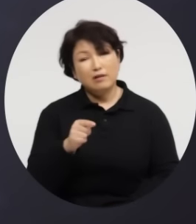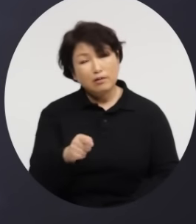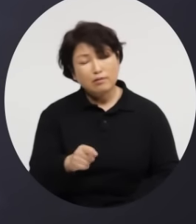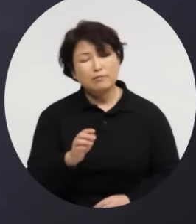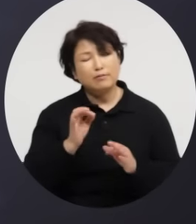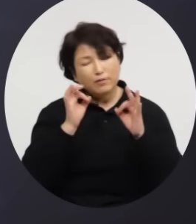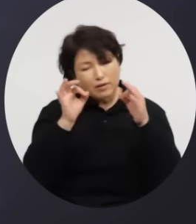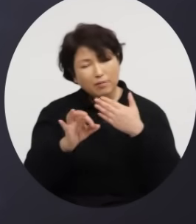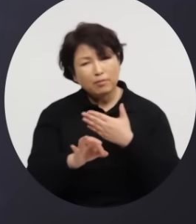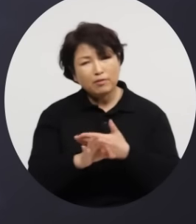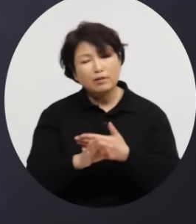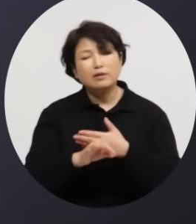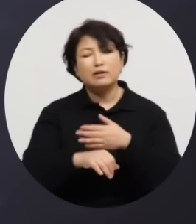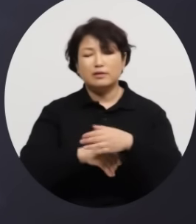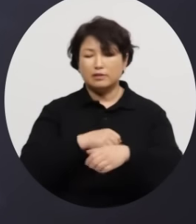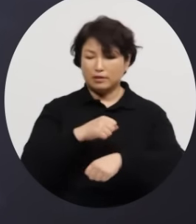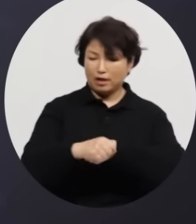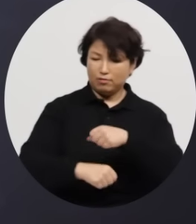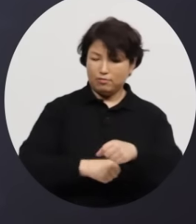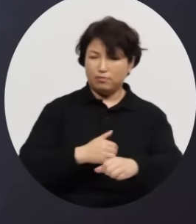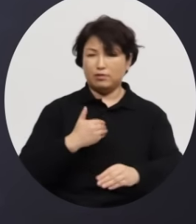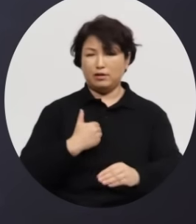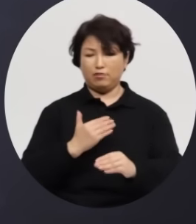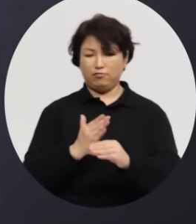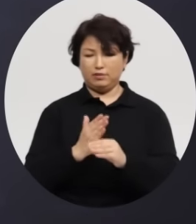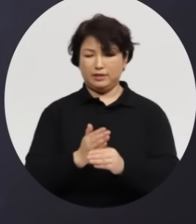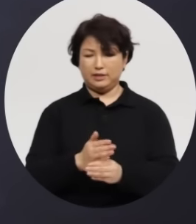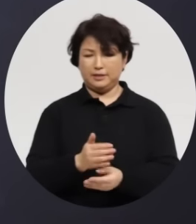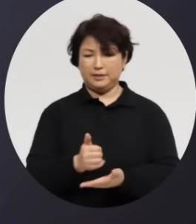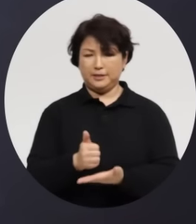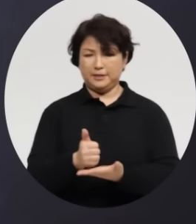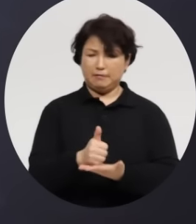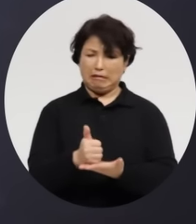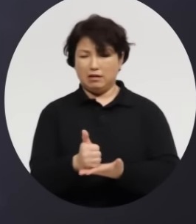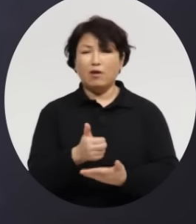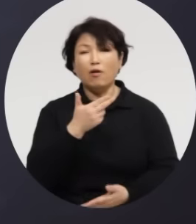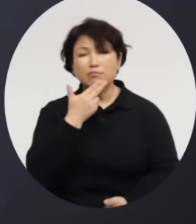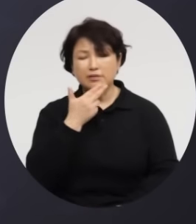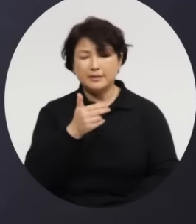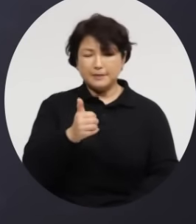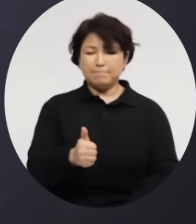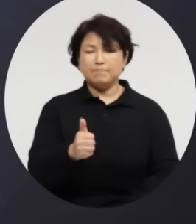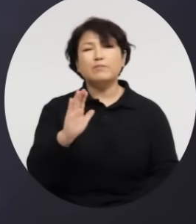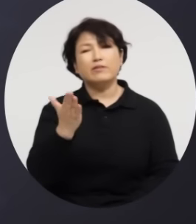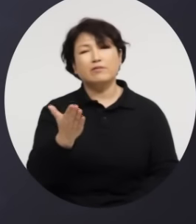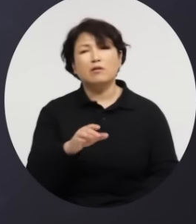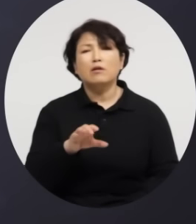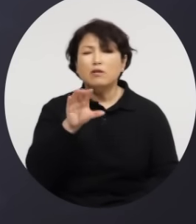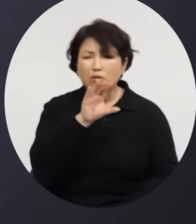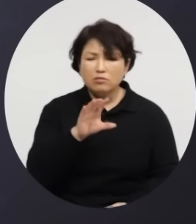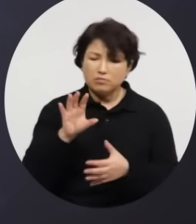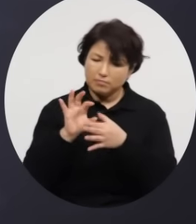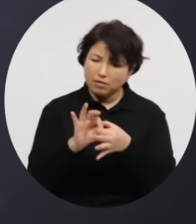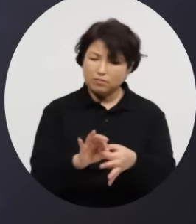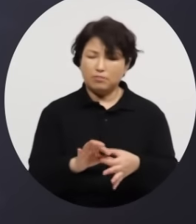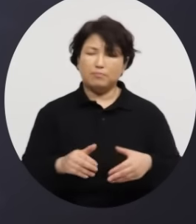자유, 자기 중심성을 회복해 나가야 된다. 그걸 꾸준히 연습할 생각을 해야 돼.